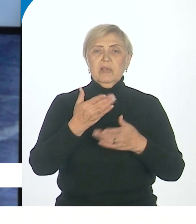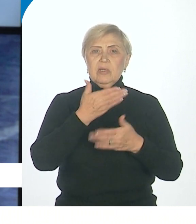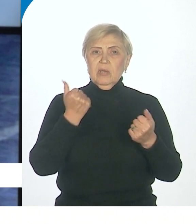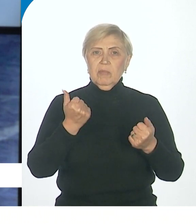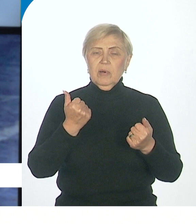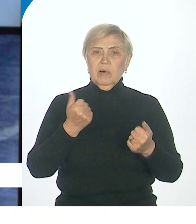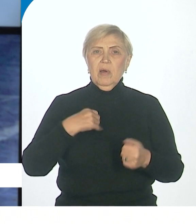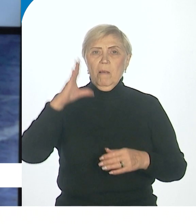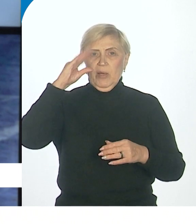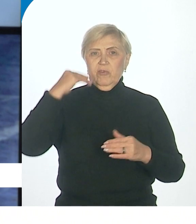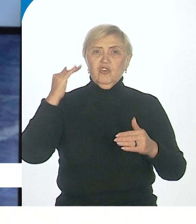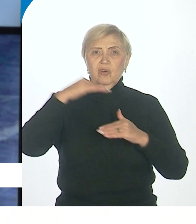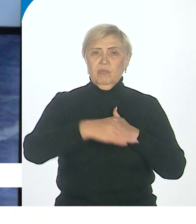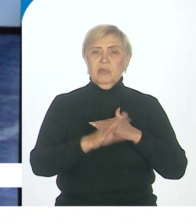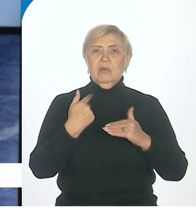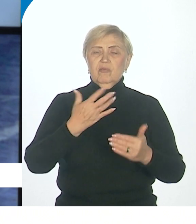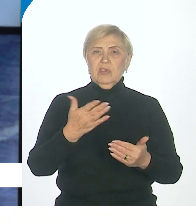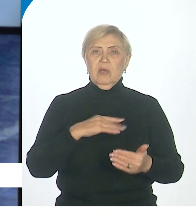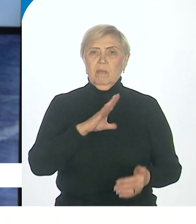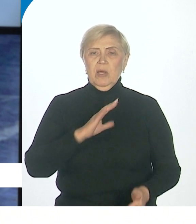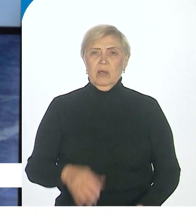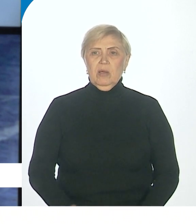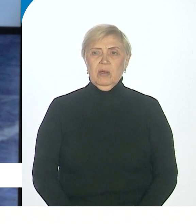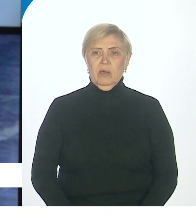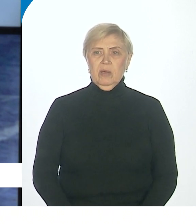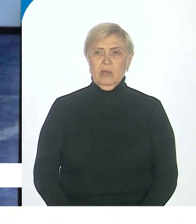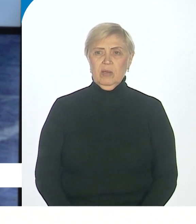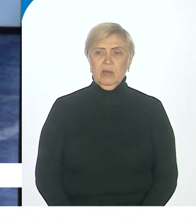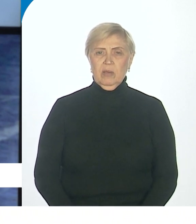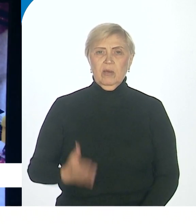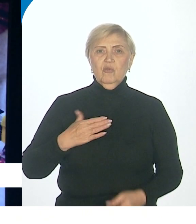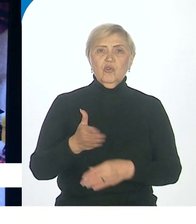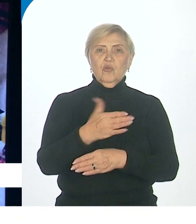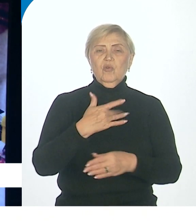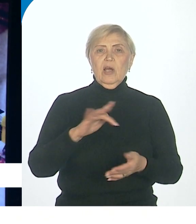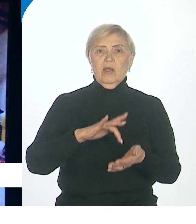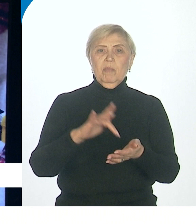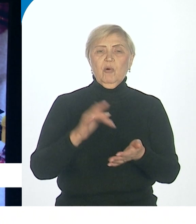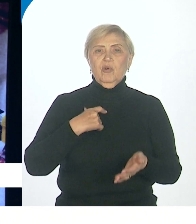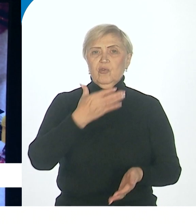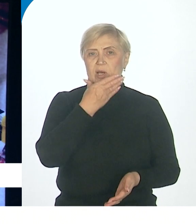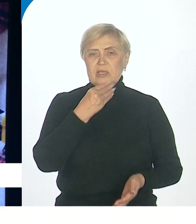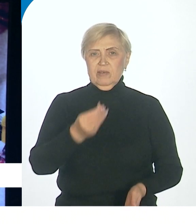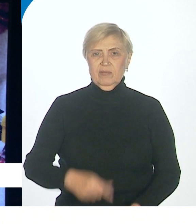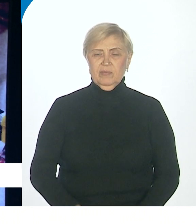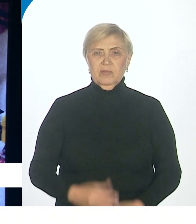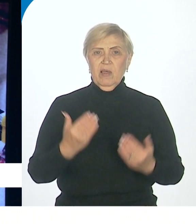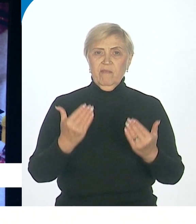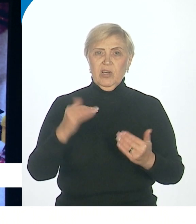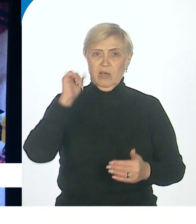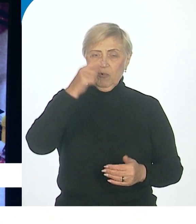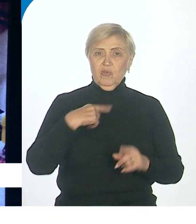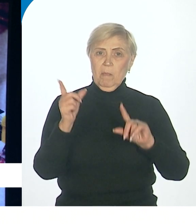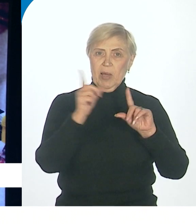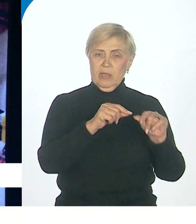под вечер мы в Геленджике были, все куда-то расходились, гуляли по красивому городу. Наслаждались. Естественно. Естественно. Да. А в этом году мы поедем